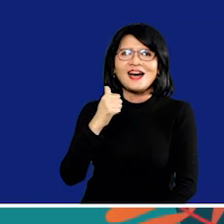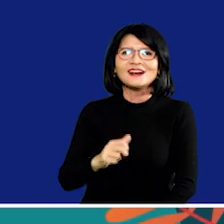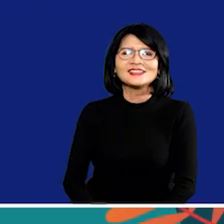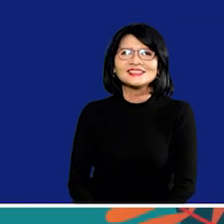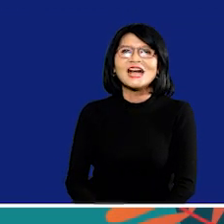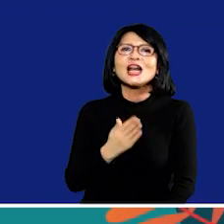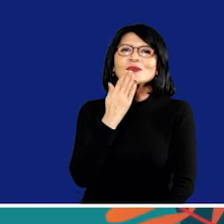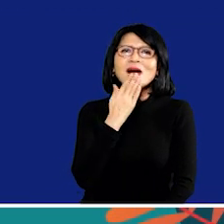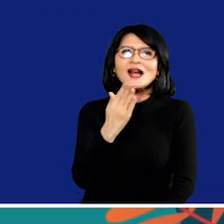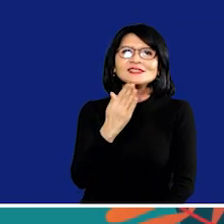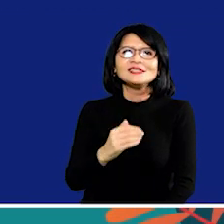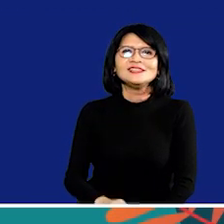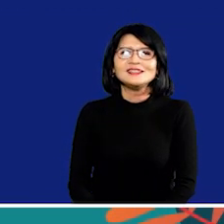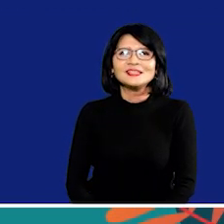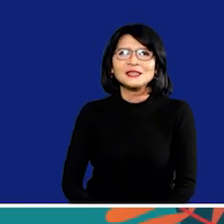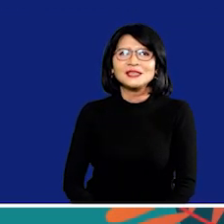Iya, Pak. Oke. Okay.